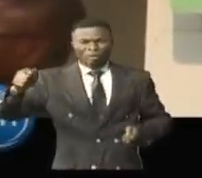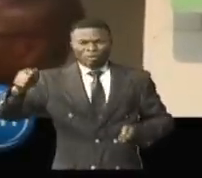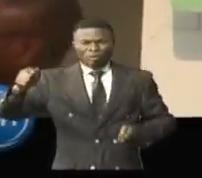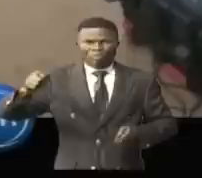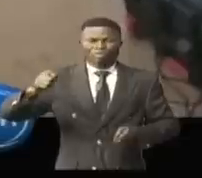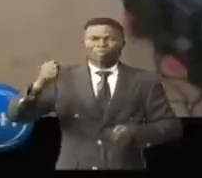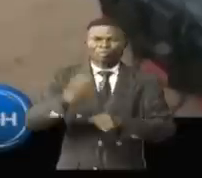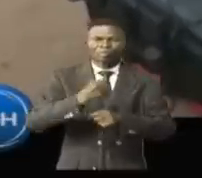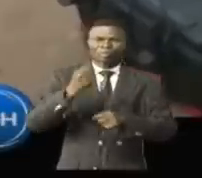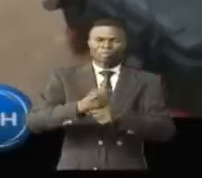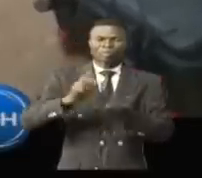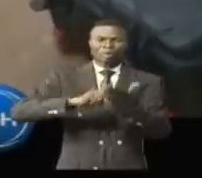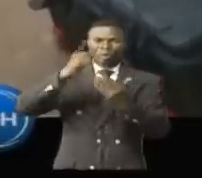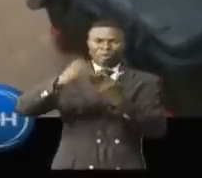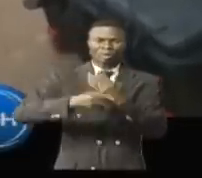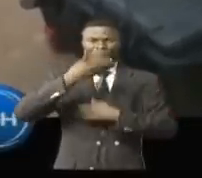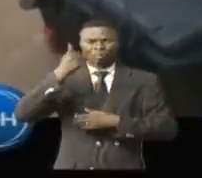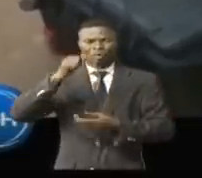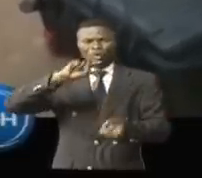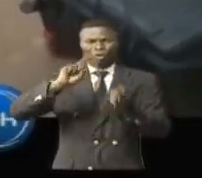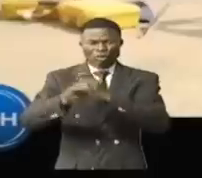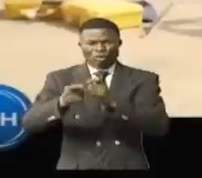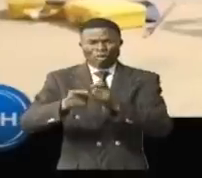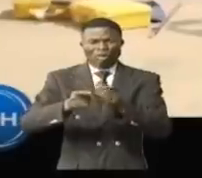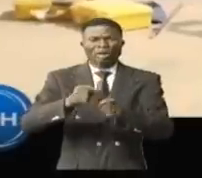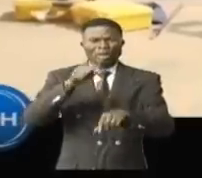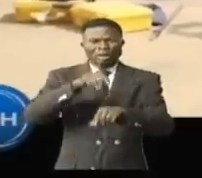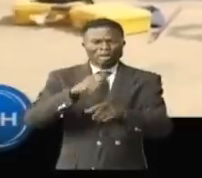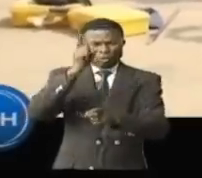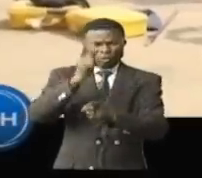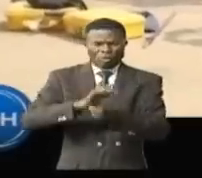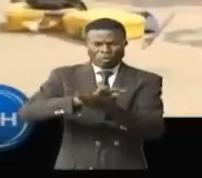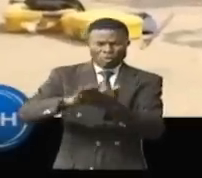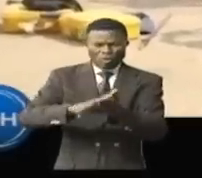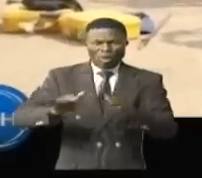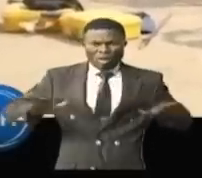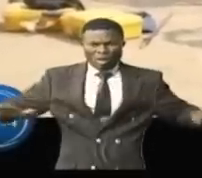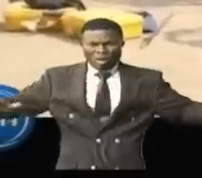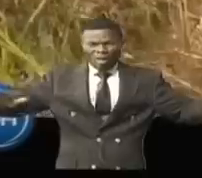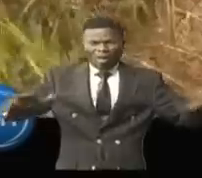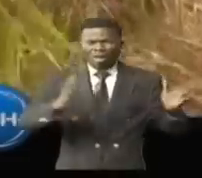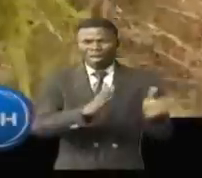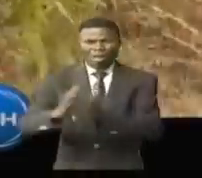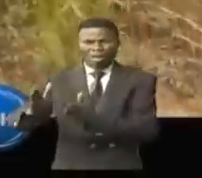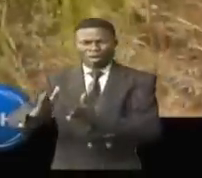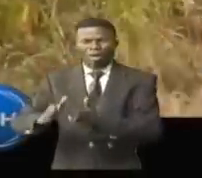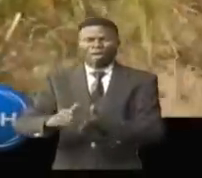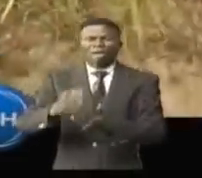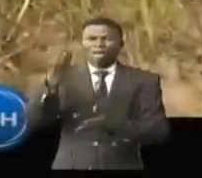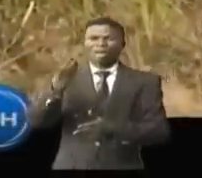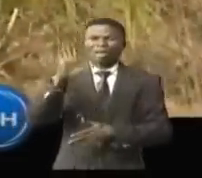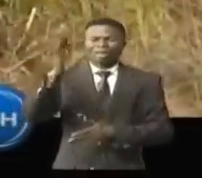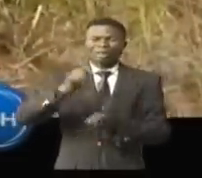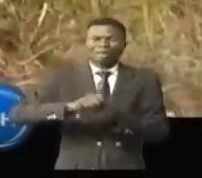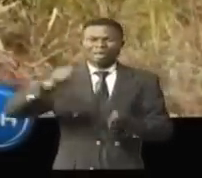production d'un master plan pour l'aménagement dans le temps de l'aérodrome existant et l'aménagement des 45